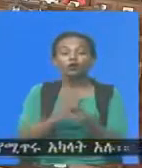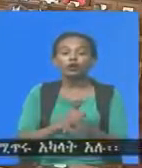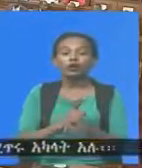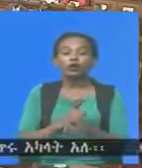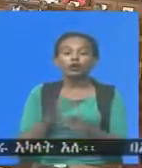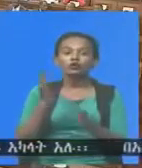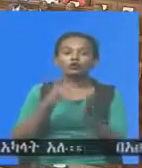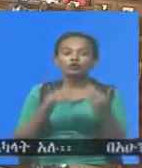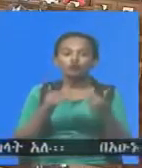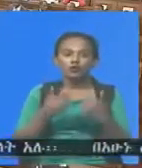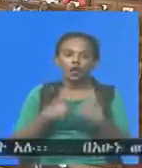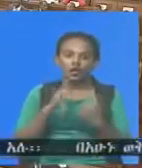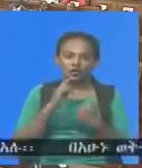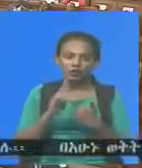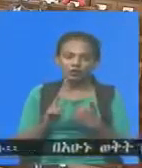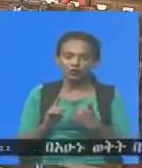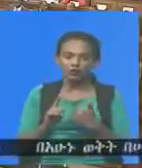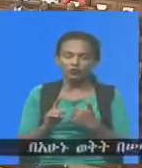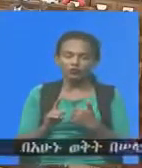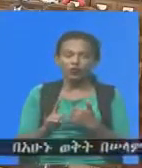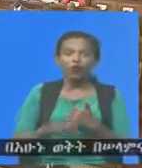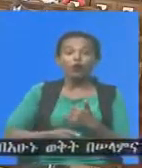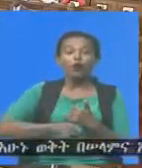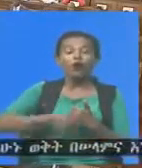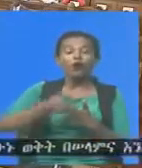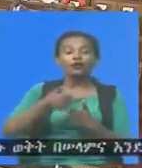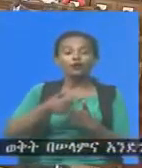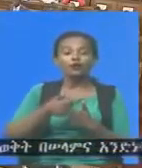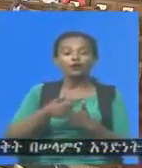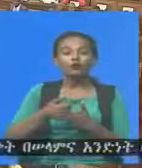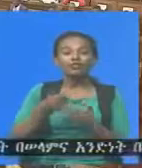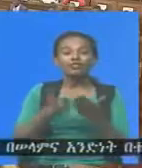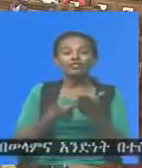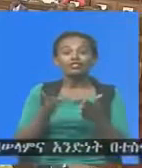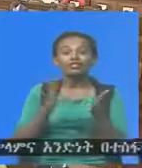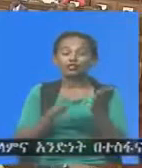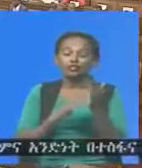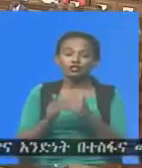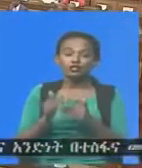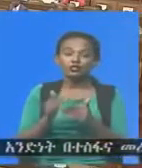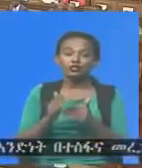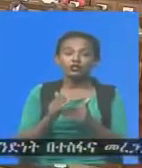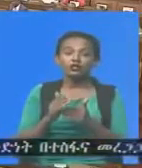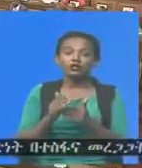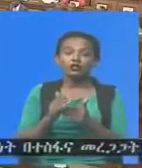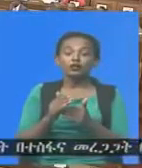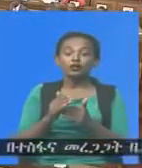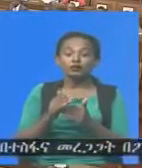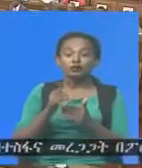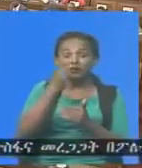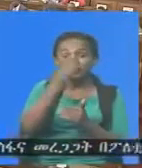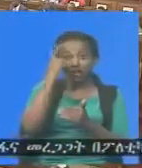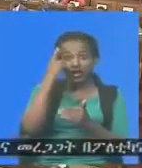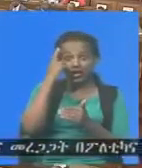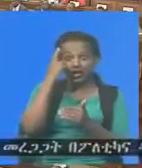ችግሩም ያለ ነው። ዋናው የዚህ ችግር መንስኤ ጥላቻ